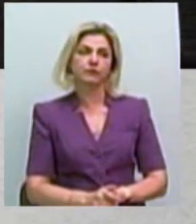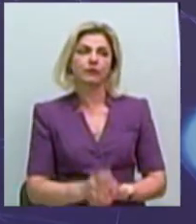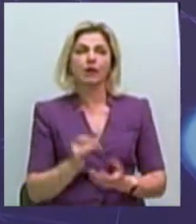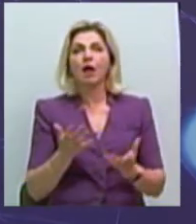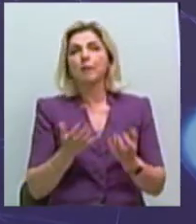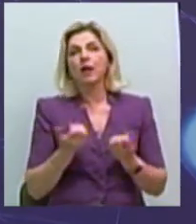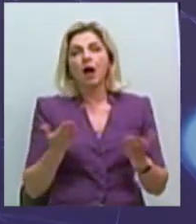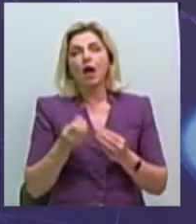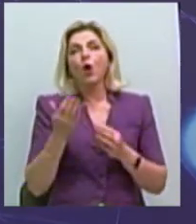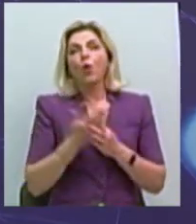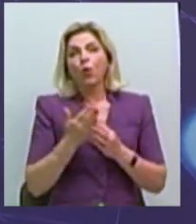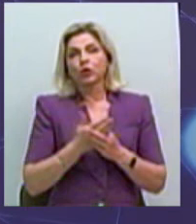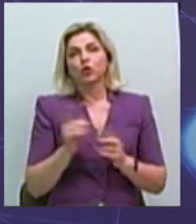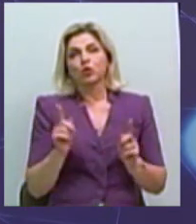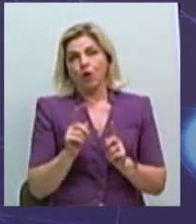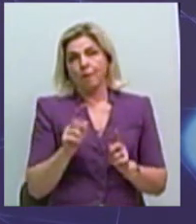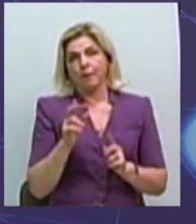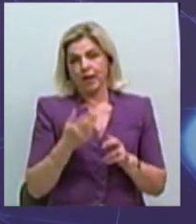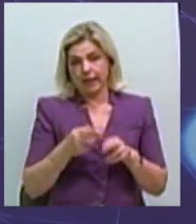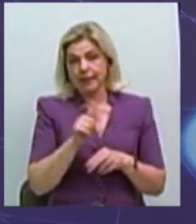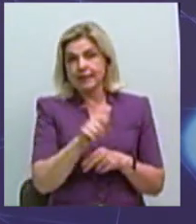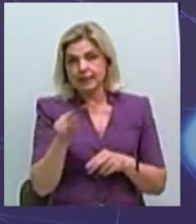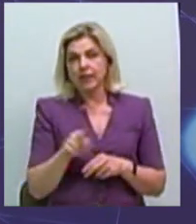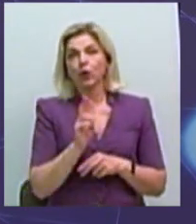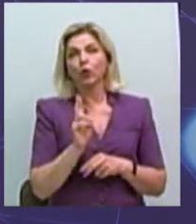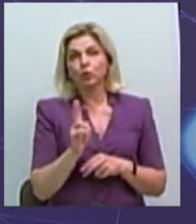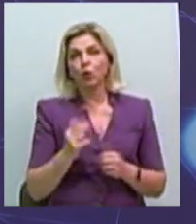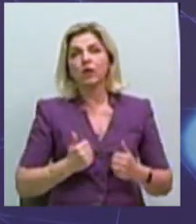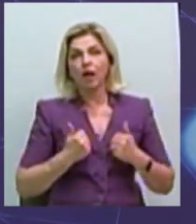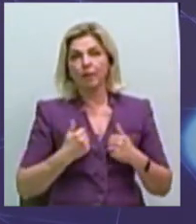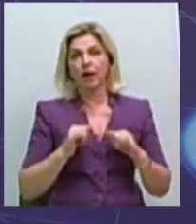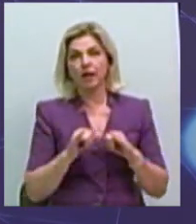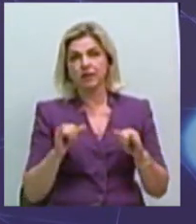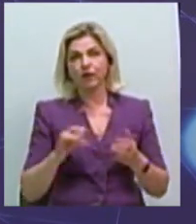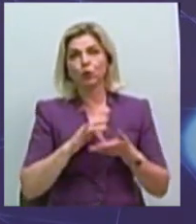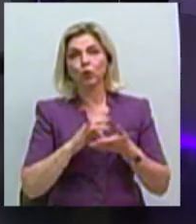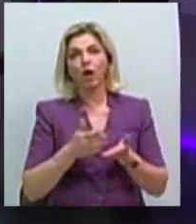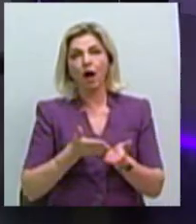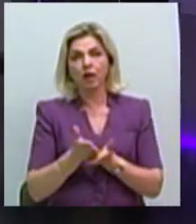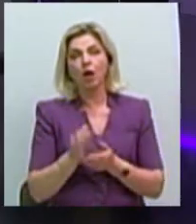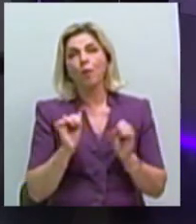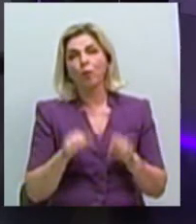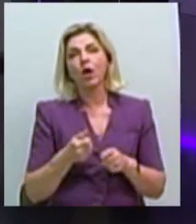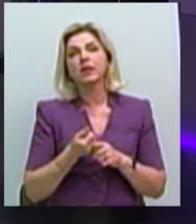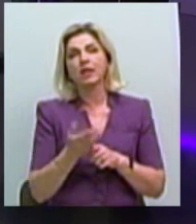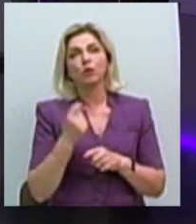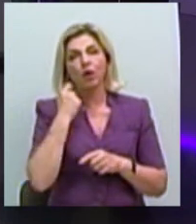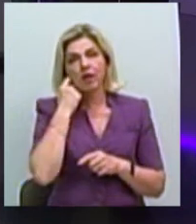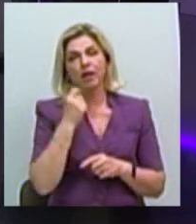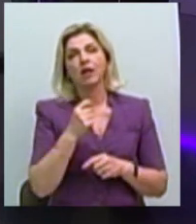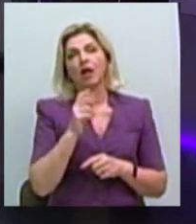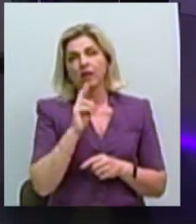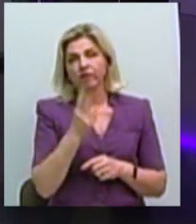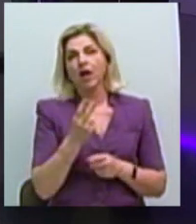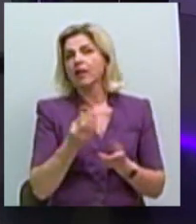якісь пільгові льготи для того, щоб ці, хто намагається розвити туристичну галузь, могли декілька років, там 1-2-5 років,